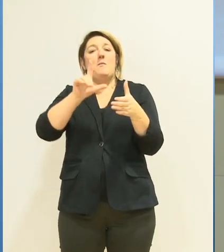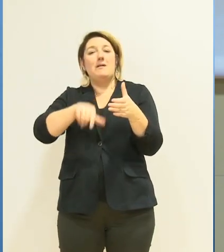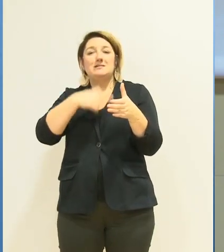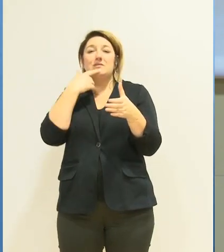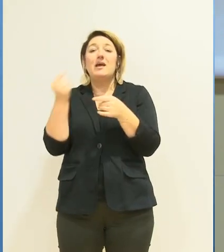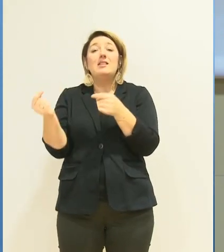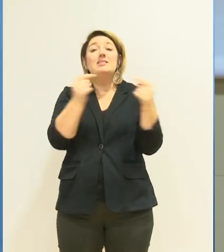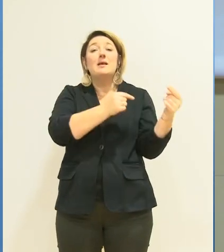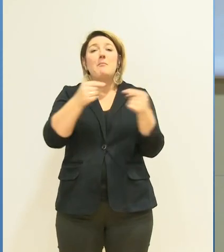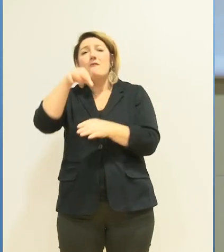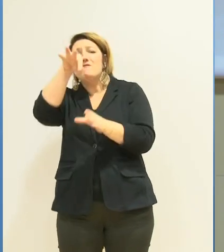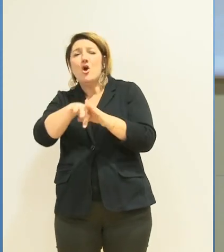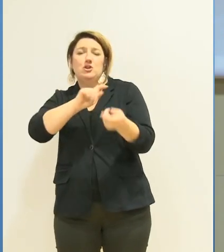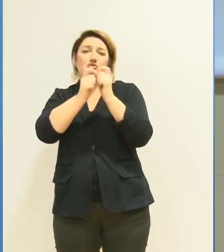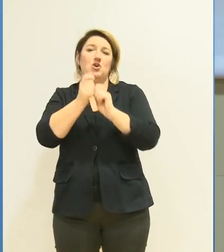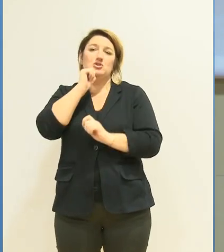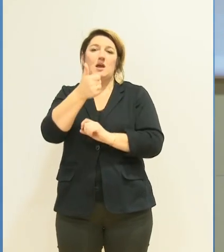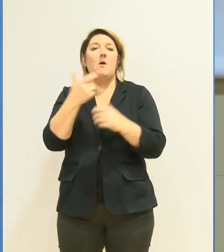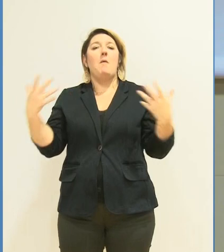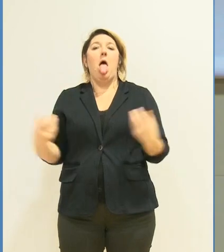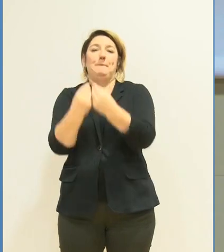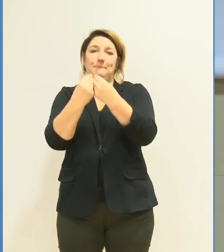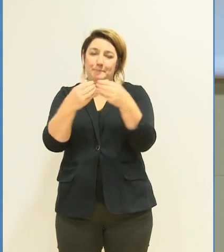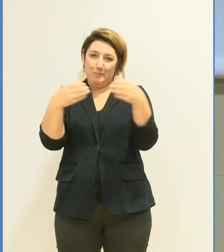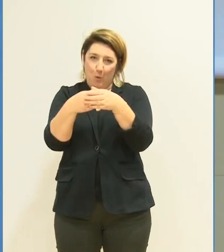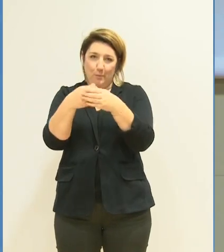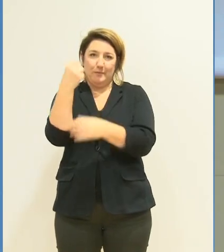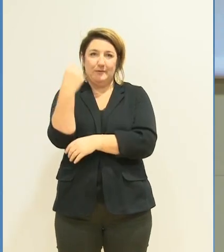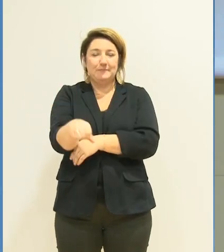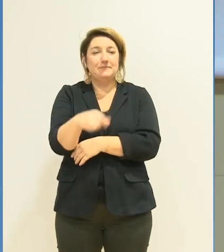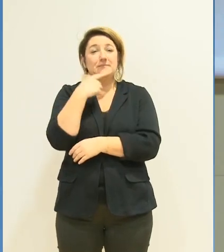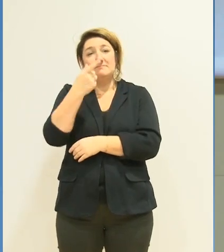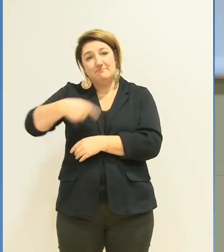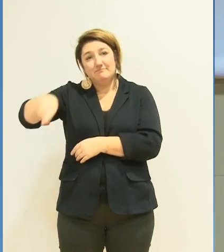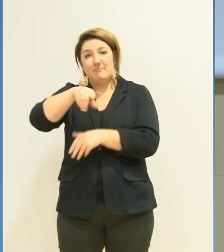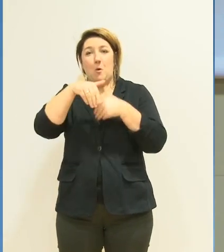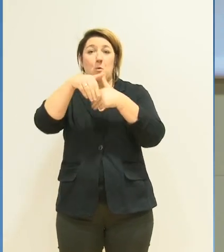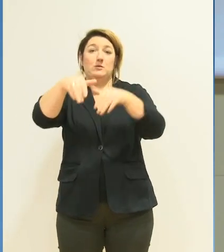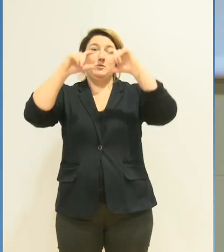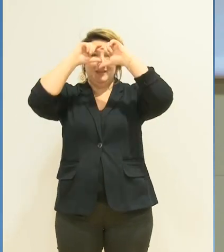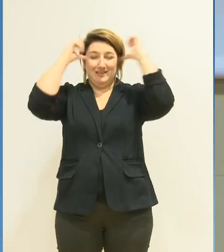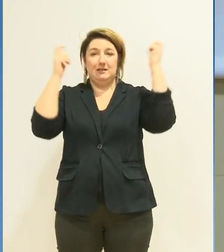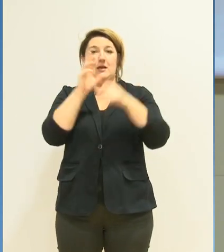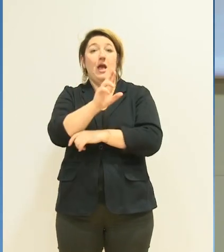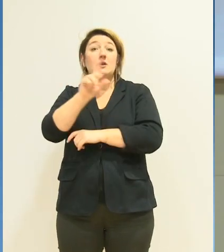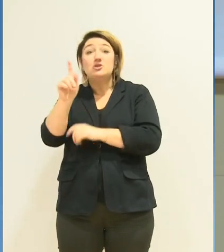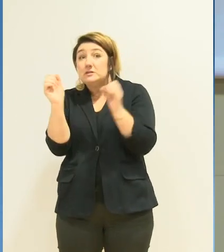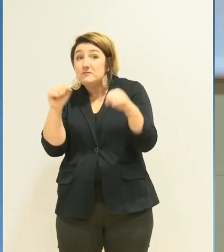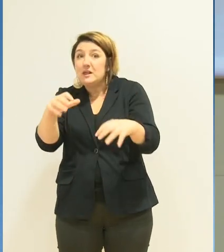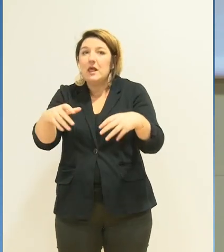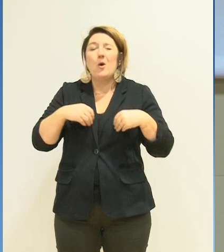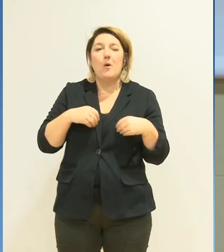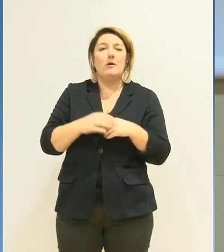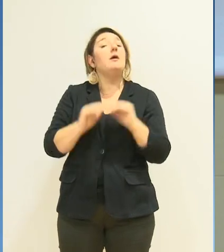débats du conseil municipal et que donc vous continuerez à être appelé hergé si vous en êtes d'accord